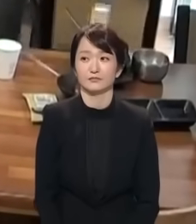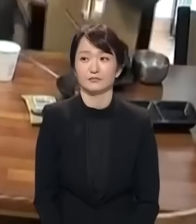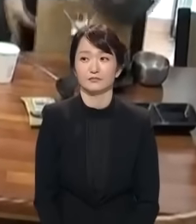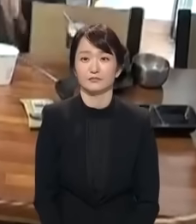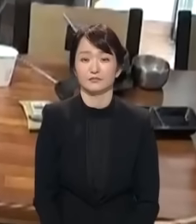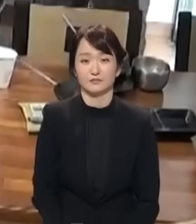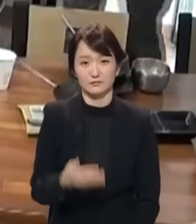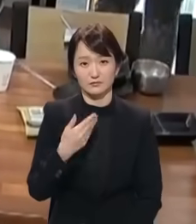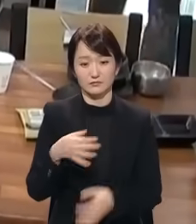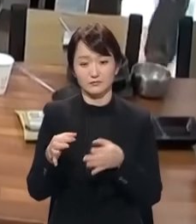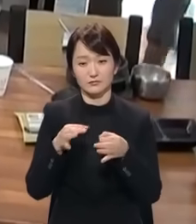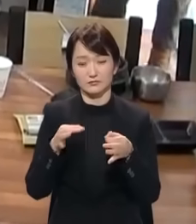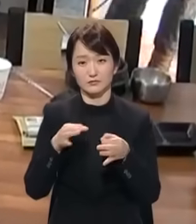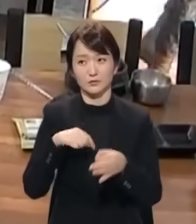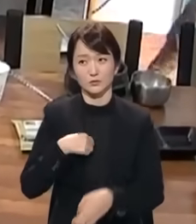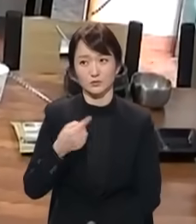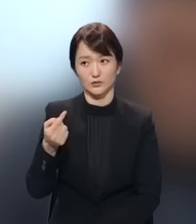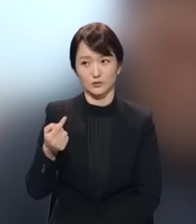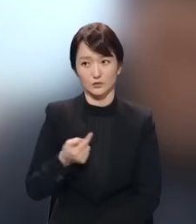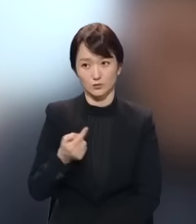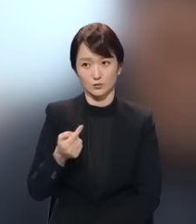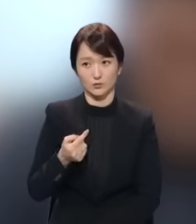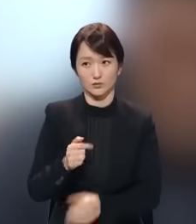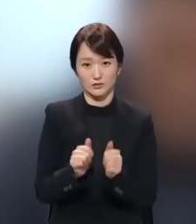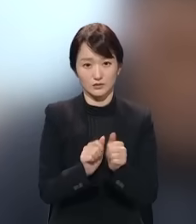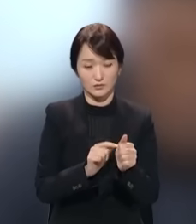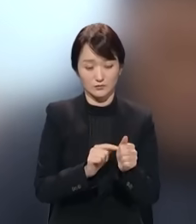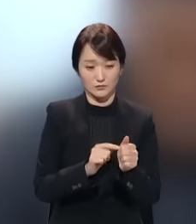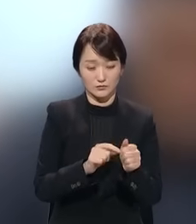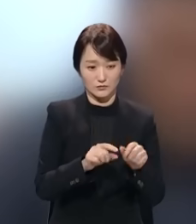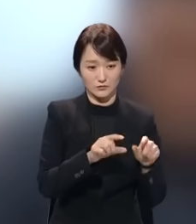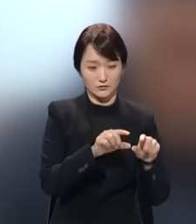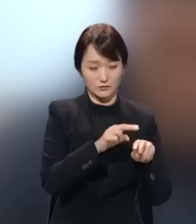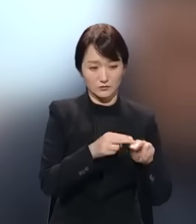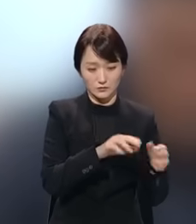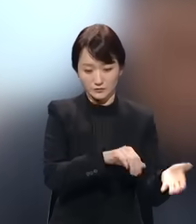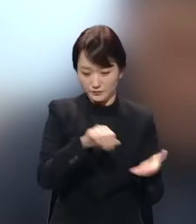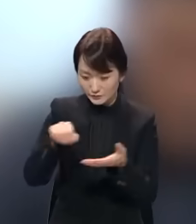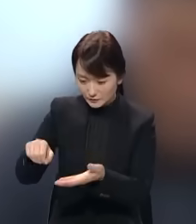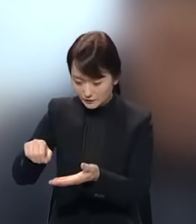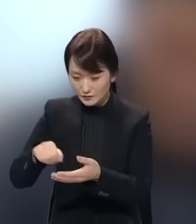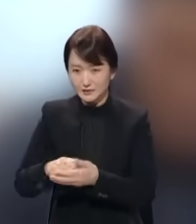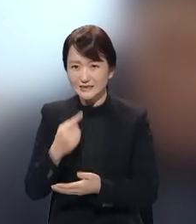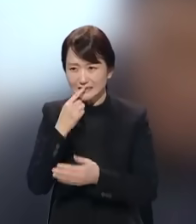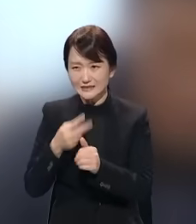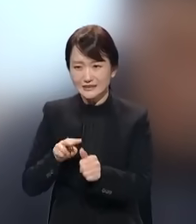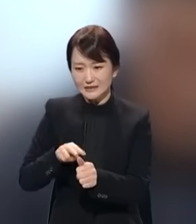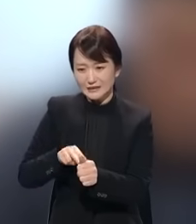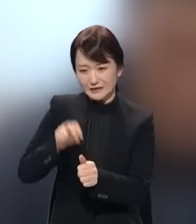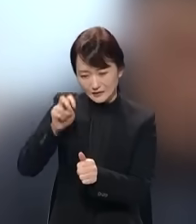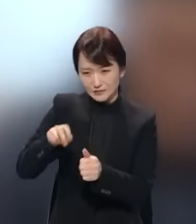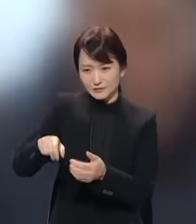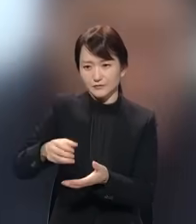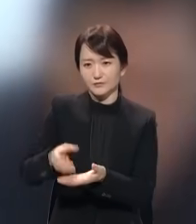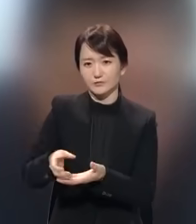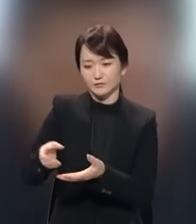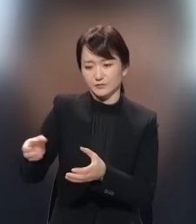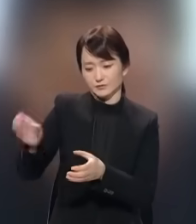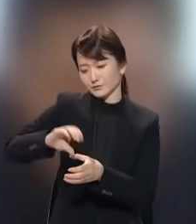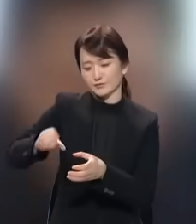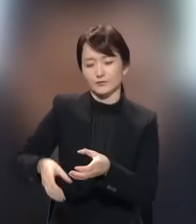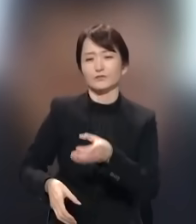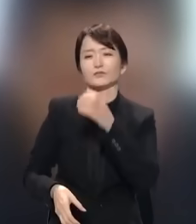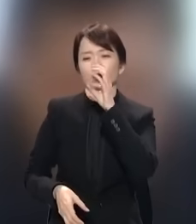자, 식당에 홀로 온 남성 음식 나오자마자요. 시원한 사이다와 함께 아우 한 잔 쭉 들이키고